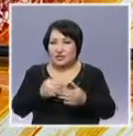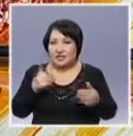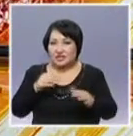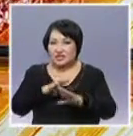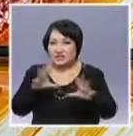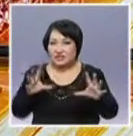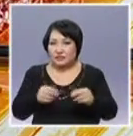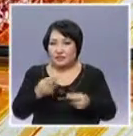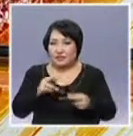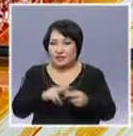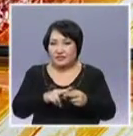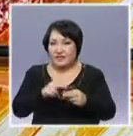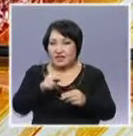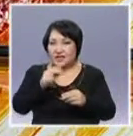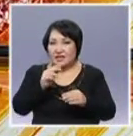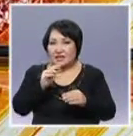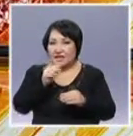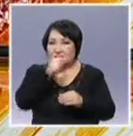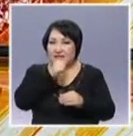от этого сокрытия